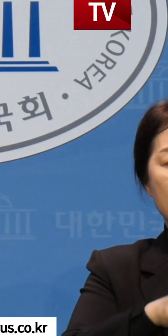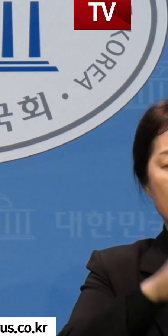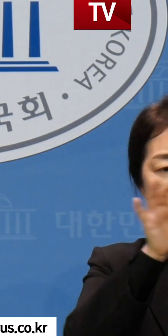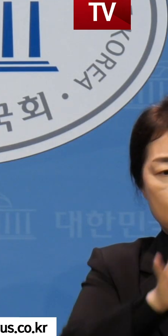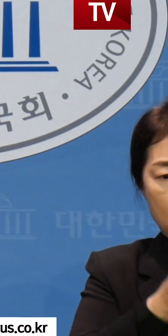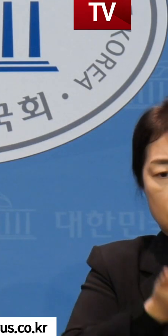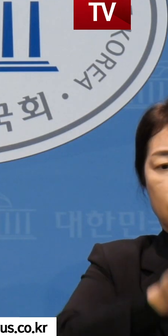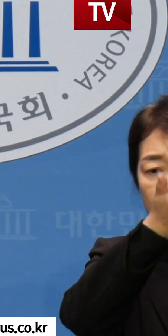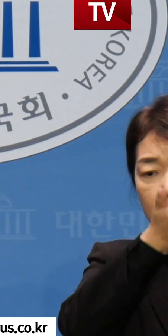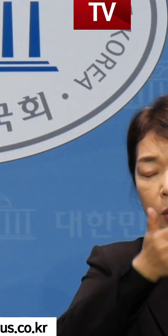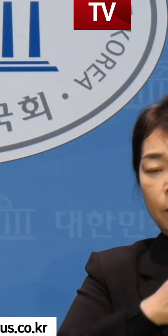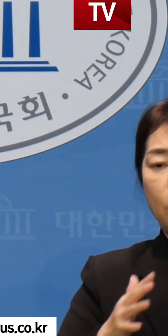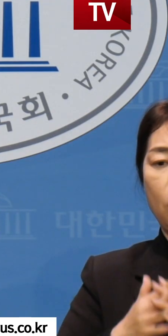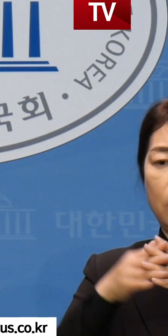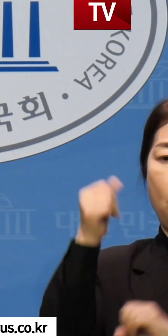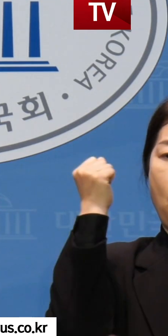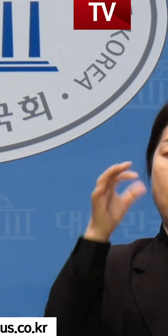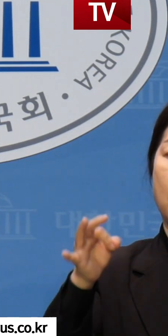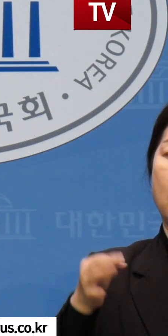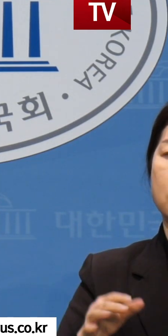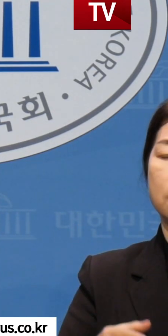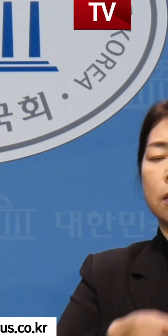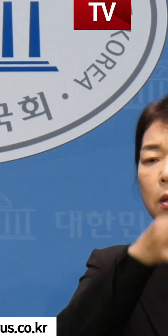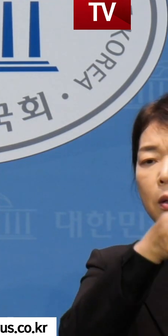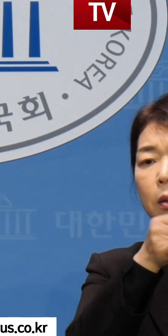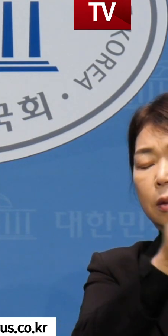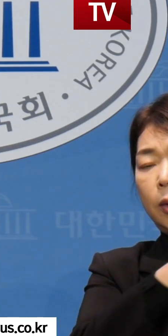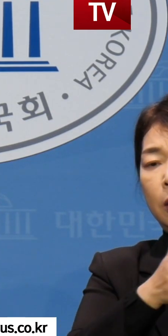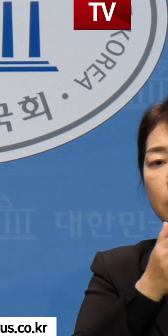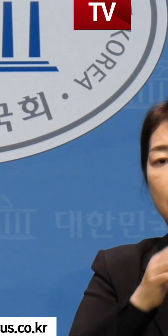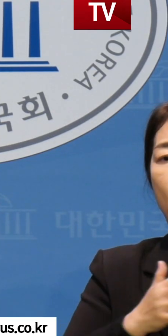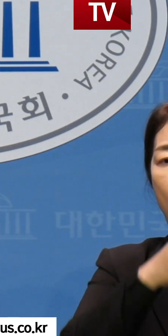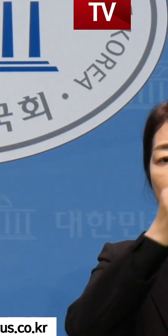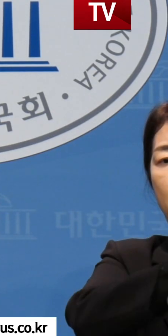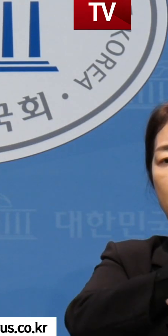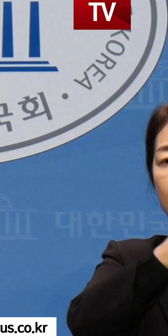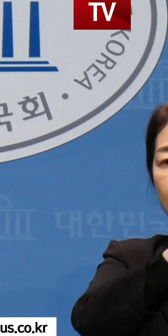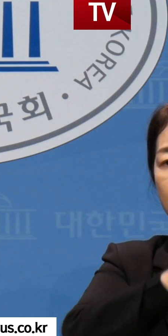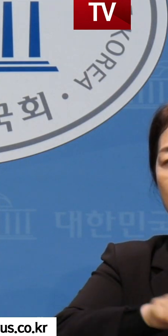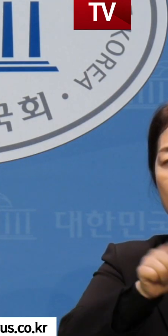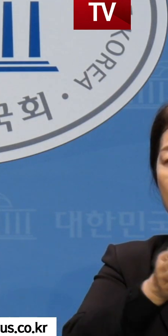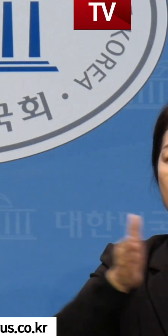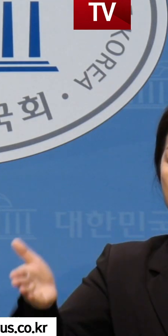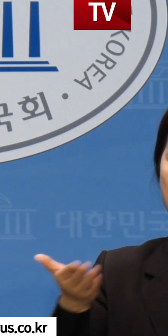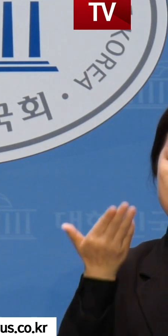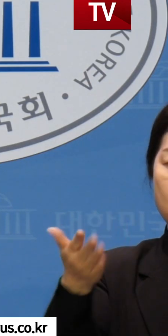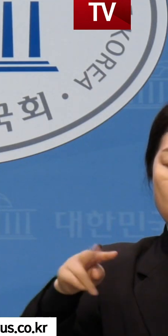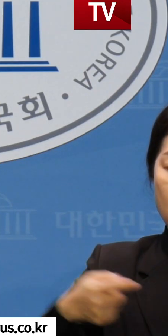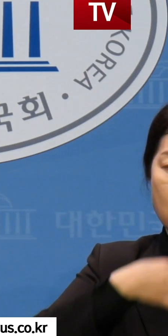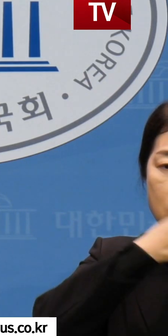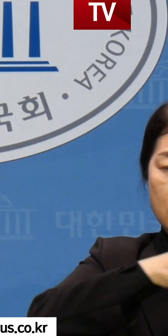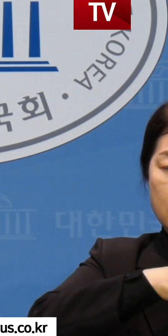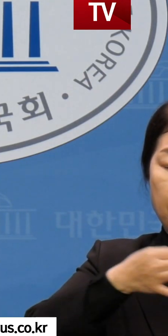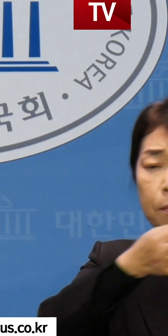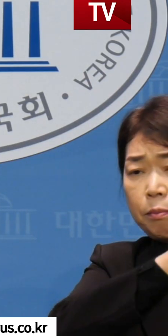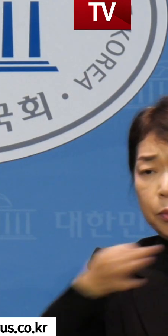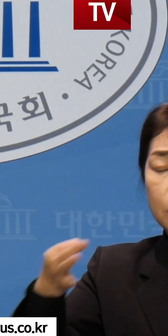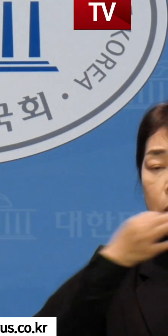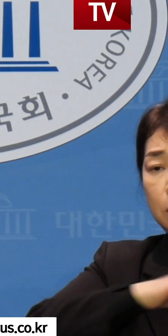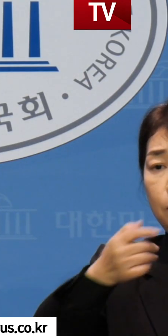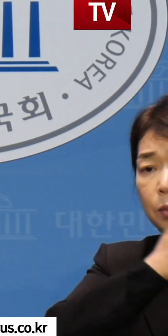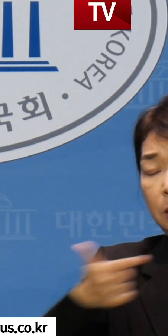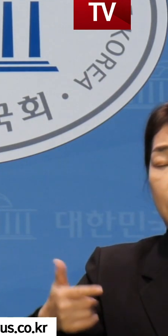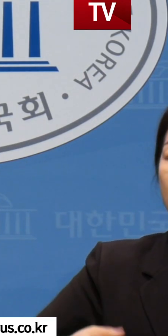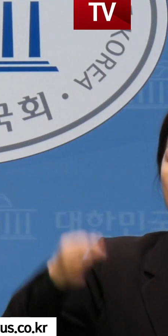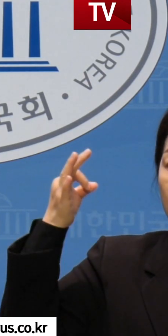건설 원가가 증가한 상태에서 연장에 따른 연 10%에서 20% 수준의 고금리 부담을 안고서